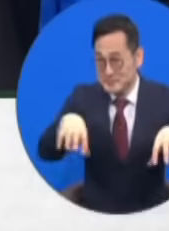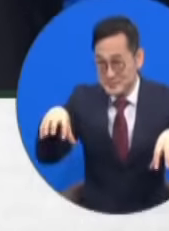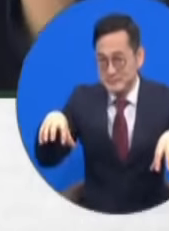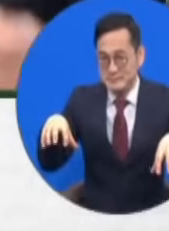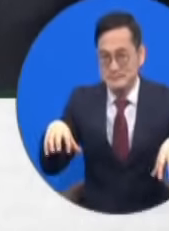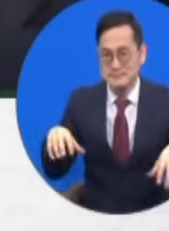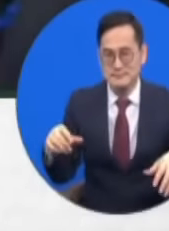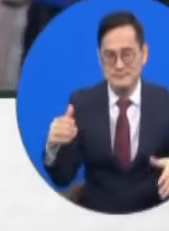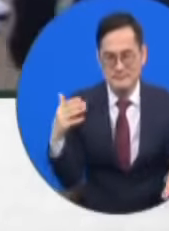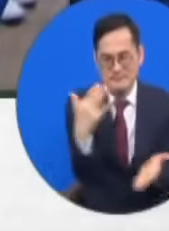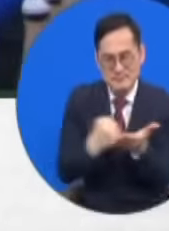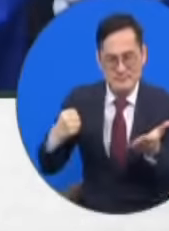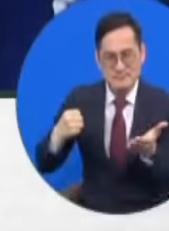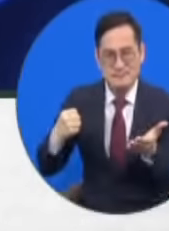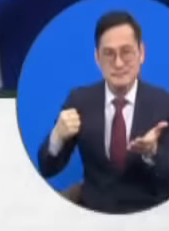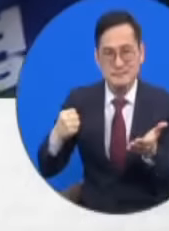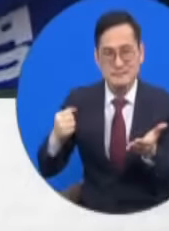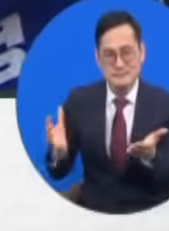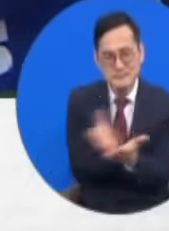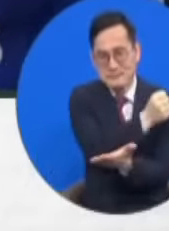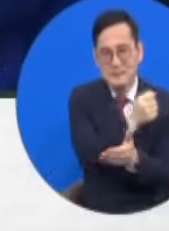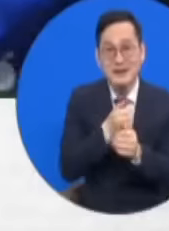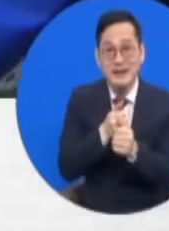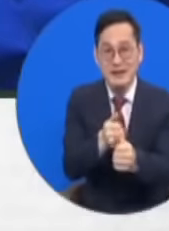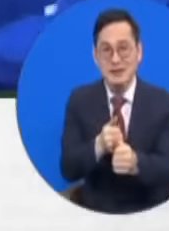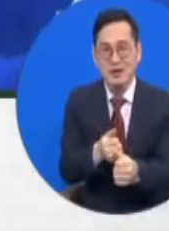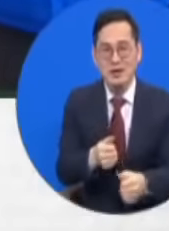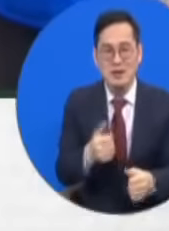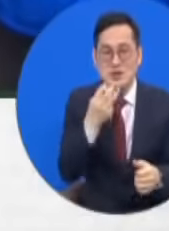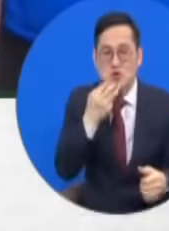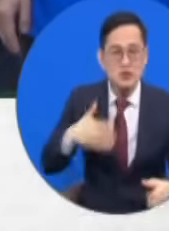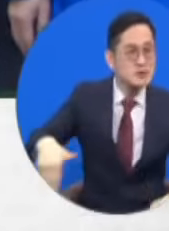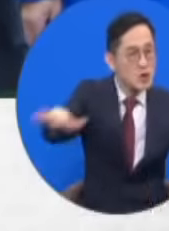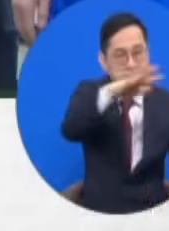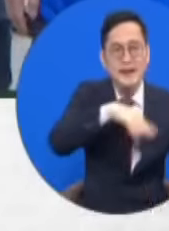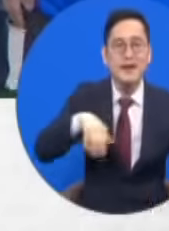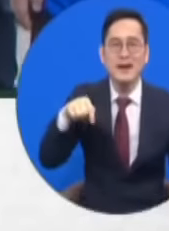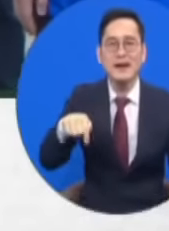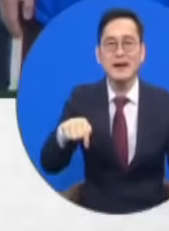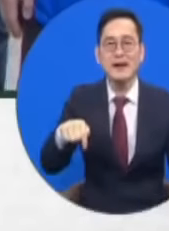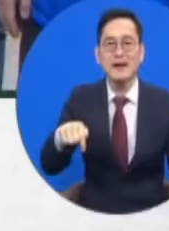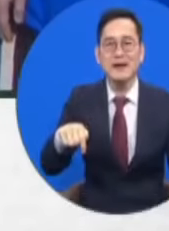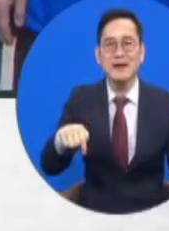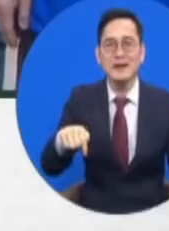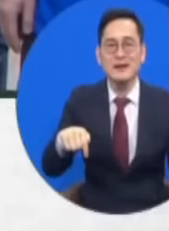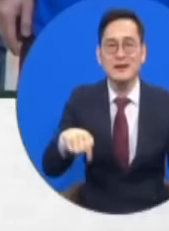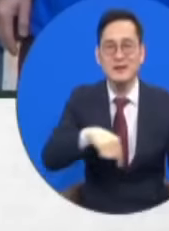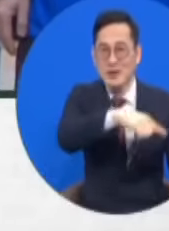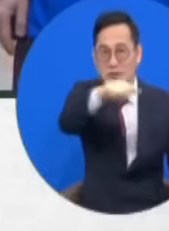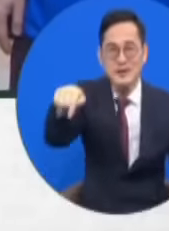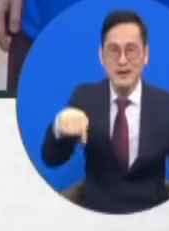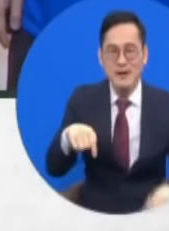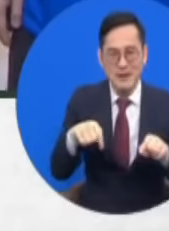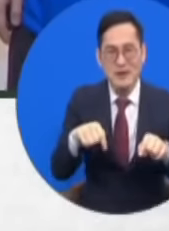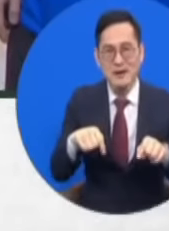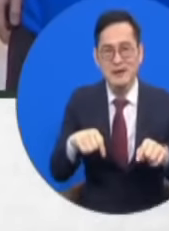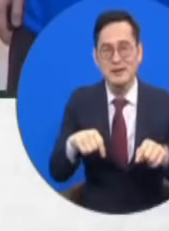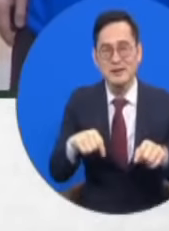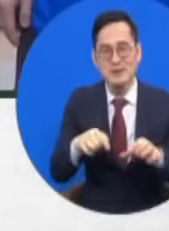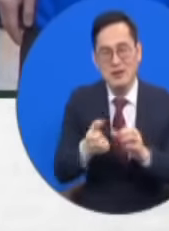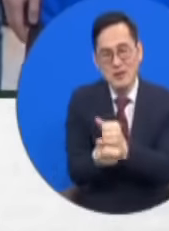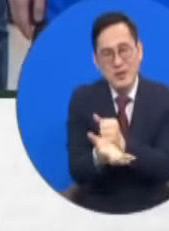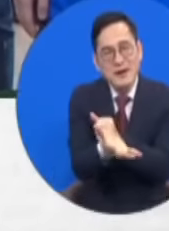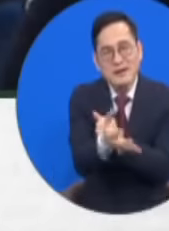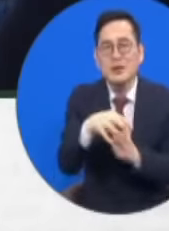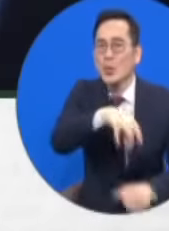차지하느냐가 사실은 전체적인 어떤 과반 여부를 또 영향을 미칠 수 있는 아주 중요한 지역이에요. 예. 그러면 우리가 그냥 생각해